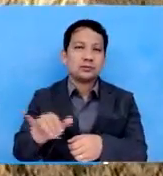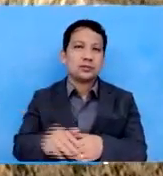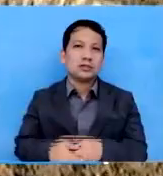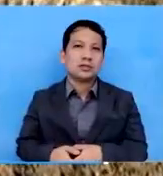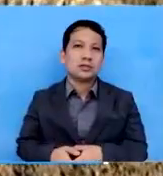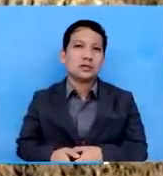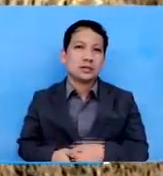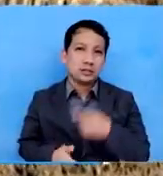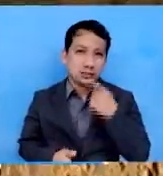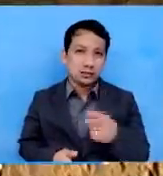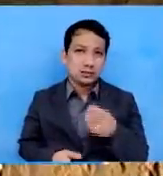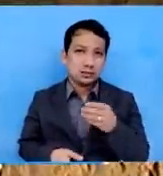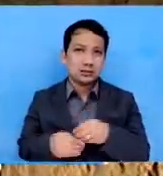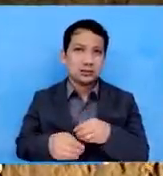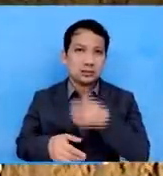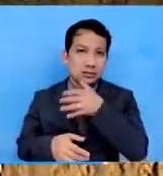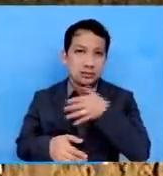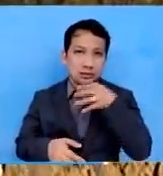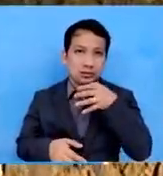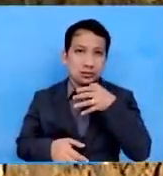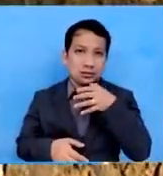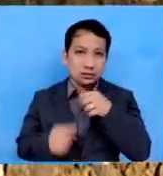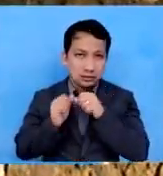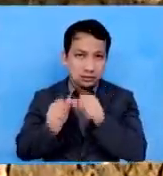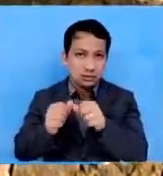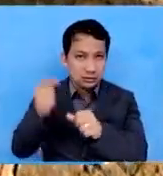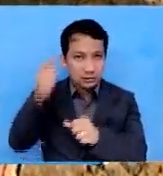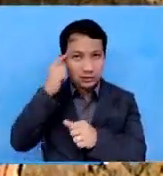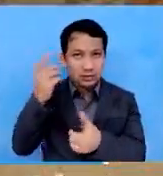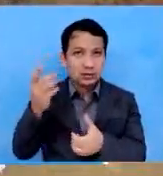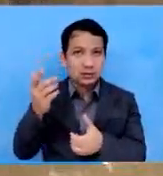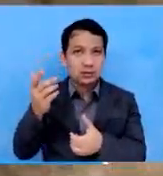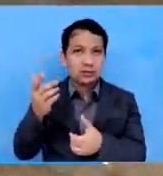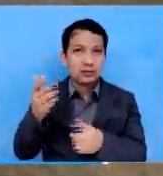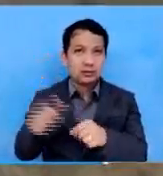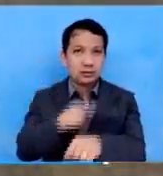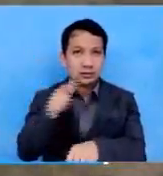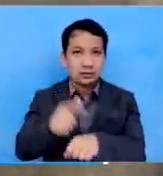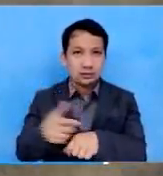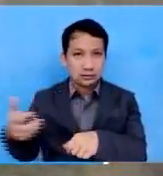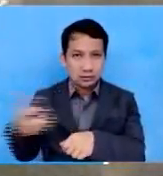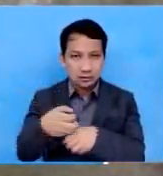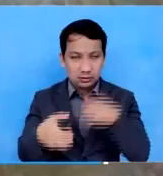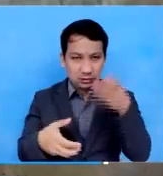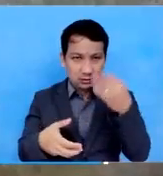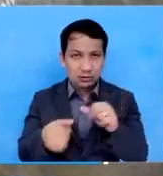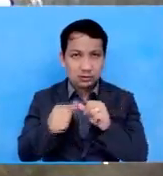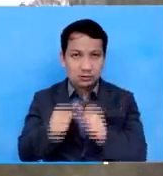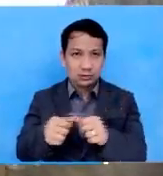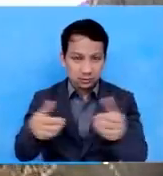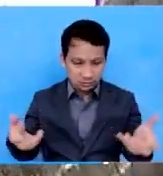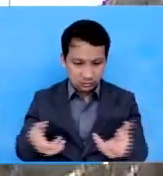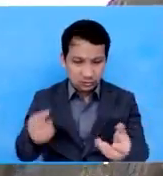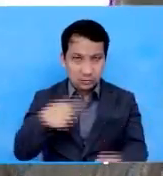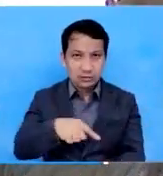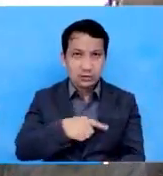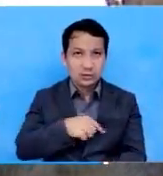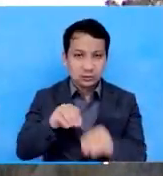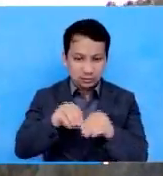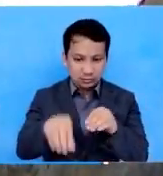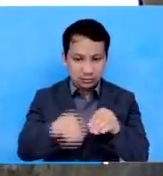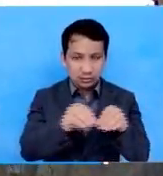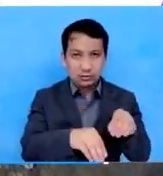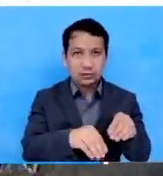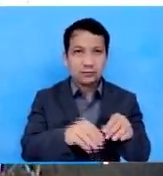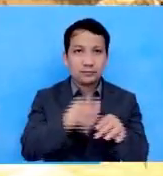Pagtitiyak naman ng mga magsasaka, isinasaalang-alang naman nila ang lupang pinagkukunan ng ginto dahil dito rin sila mismo magtatanim. Sa